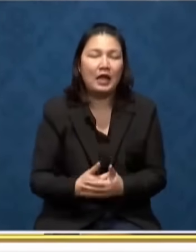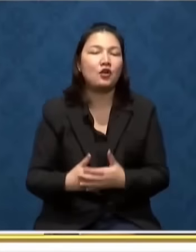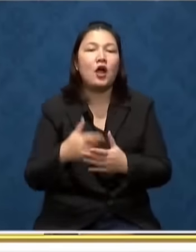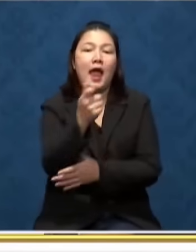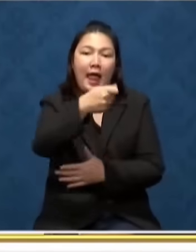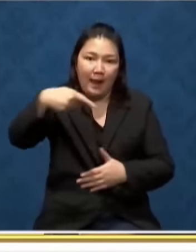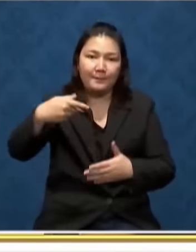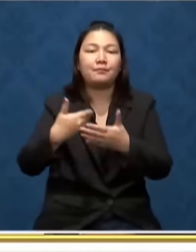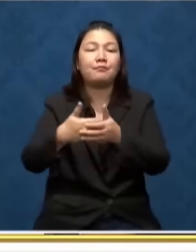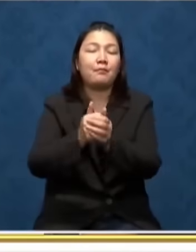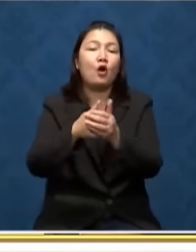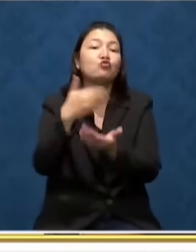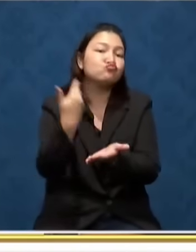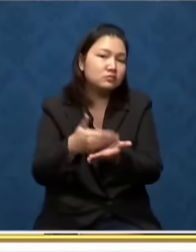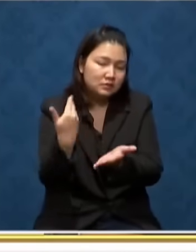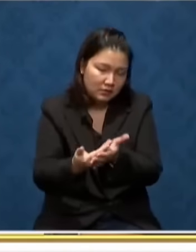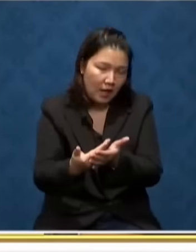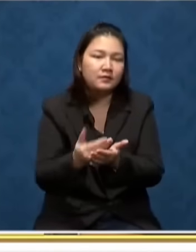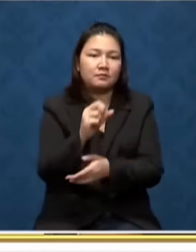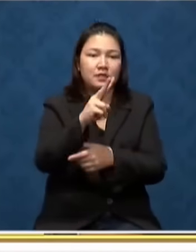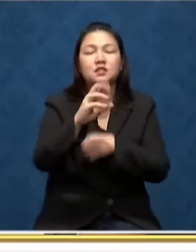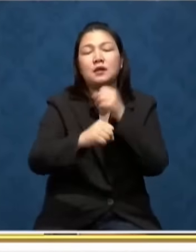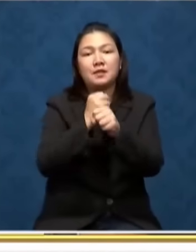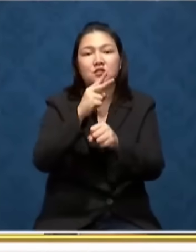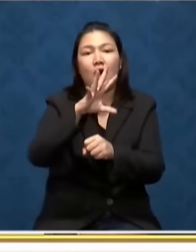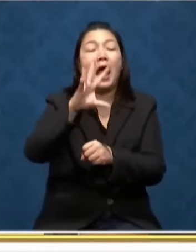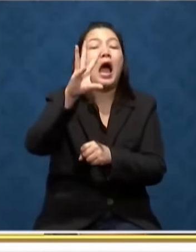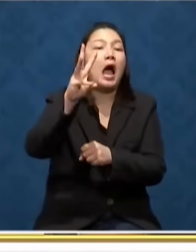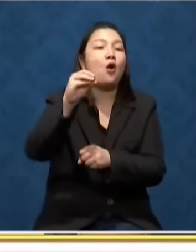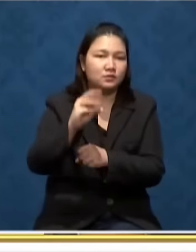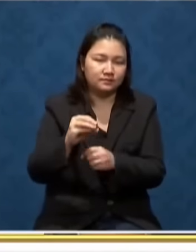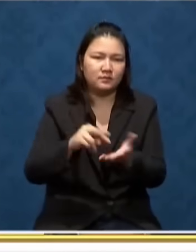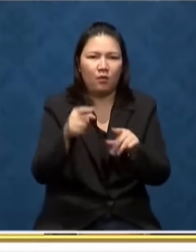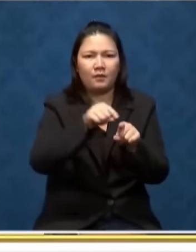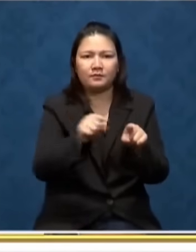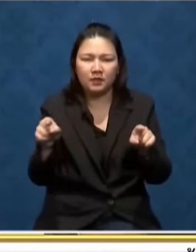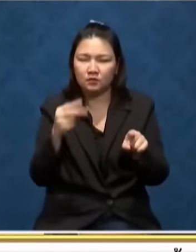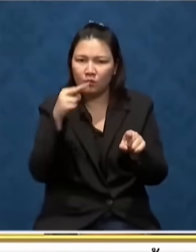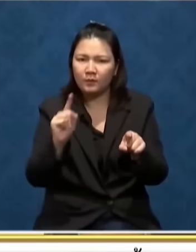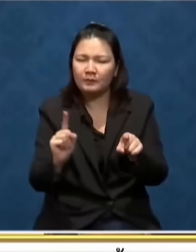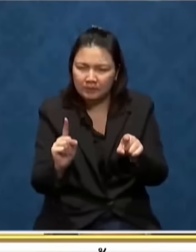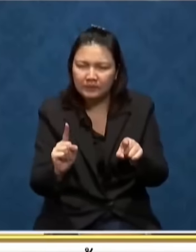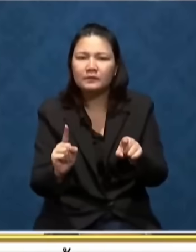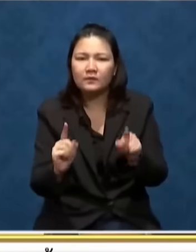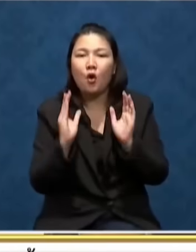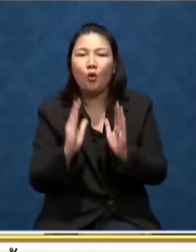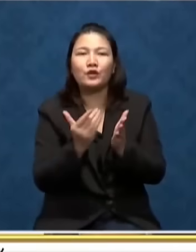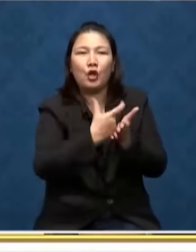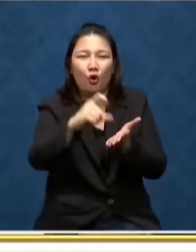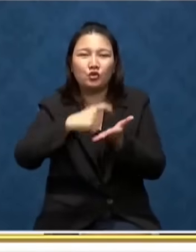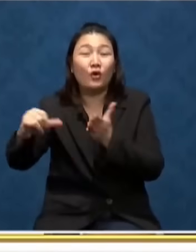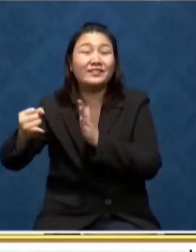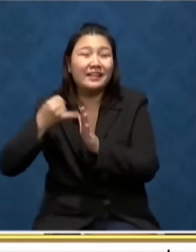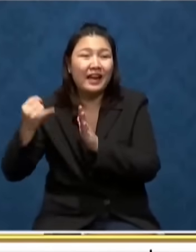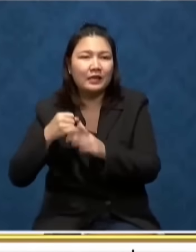2561ที่ประชาชนนะครับเข้าถึงการทำธุรกรรมทางการเงินทางอิเล็กทรอนิกส์อย่างแพร่หลายซึ่งผม